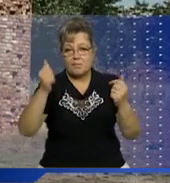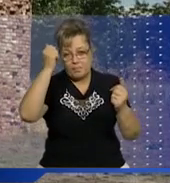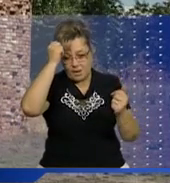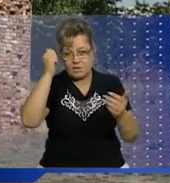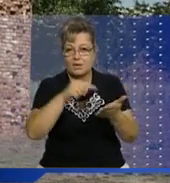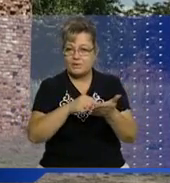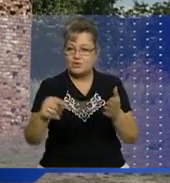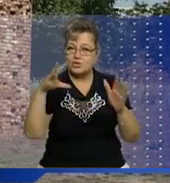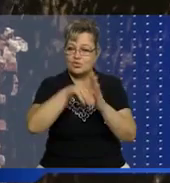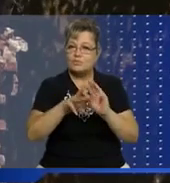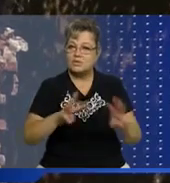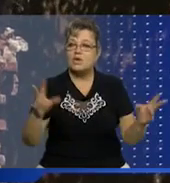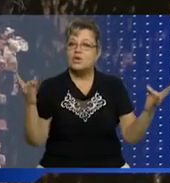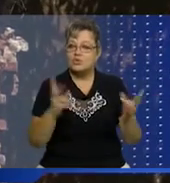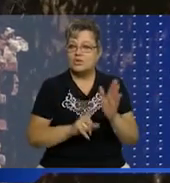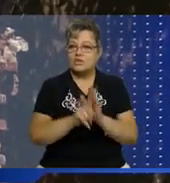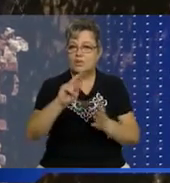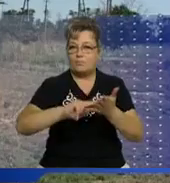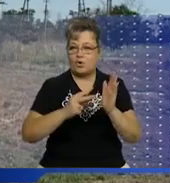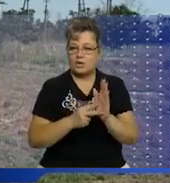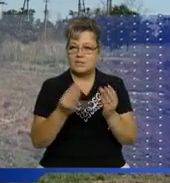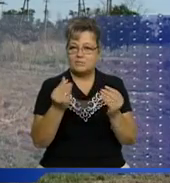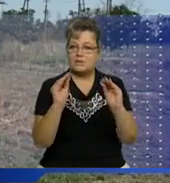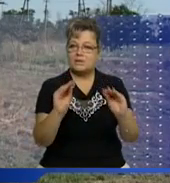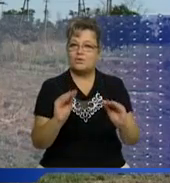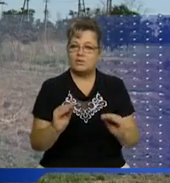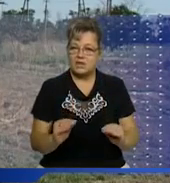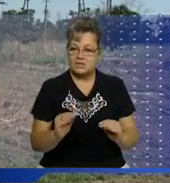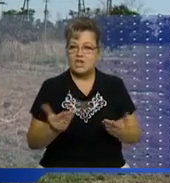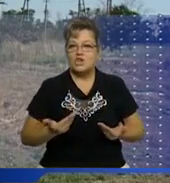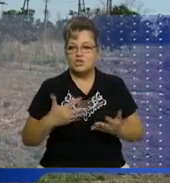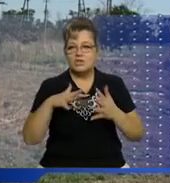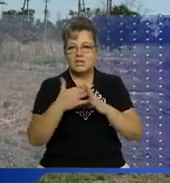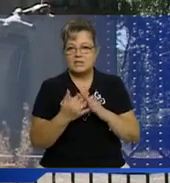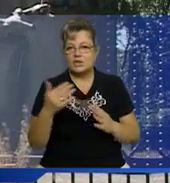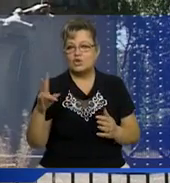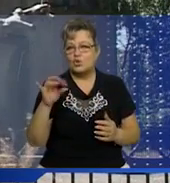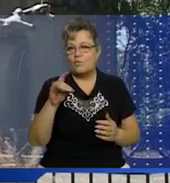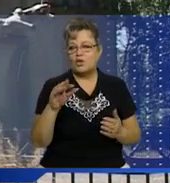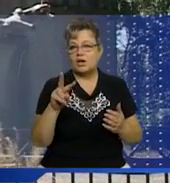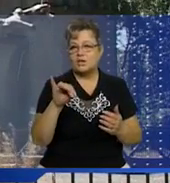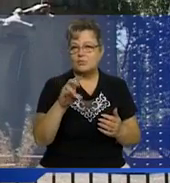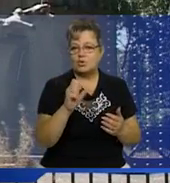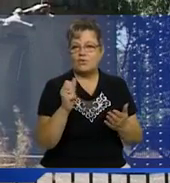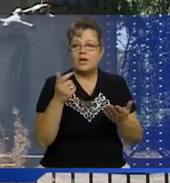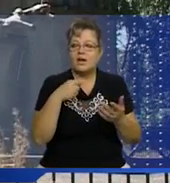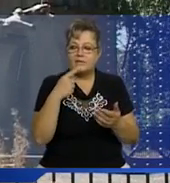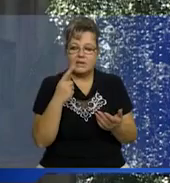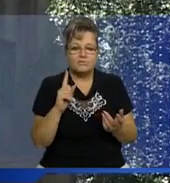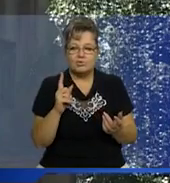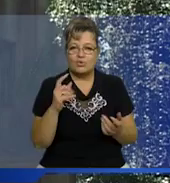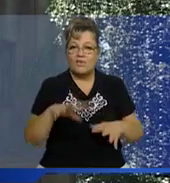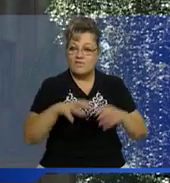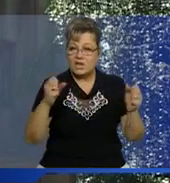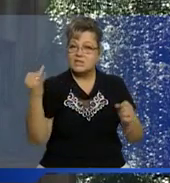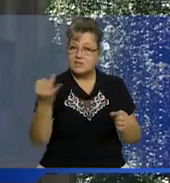и восстановить памятник, подчеркивают в министерстве, нужно начать с проектно-сметной документации. Жители села Ново-Лакедемоновка надеются,